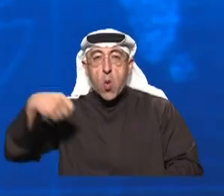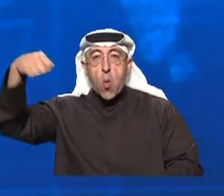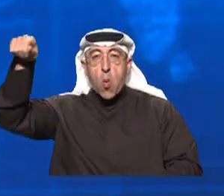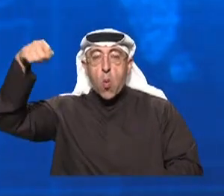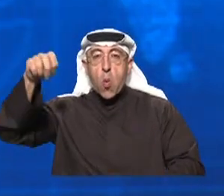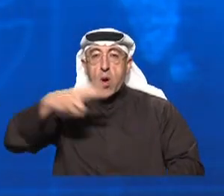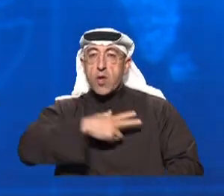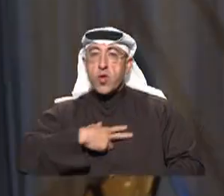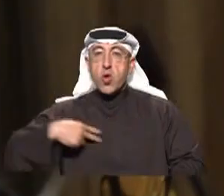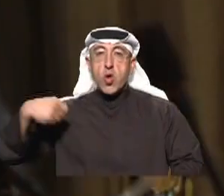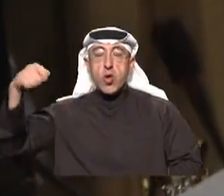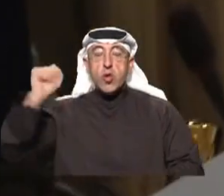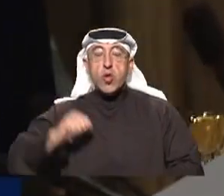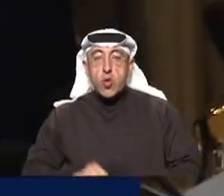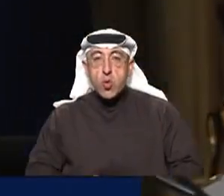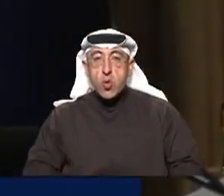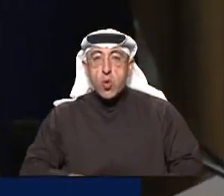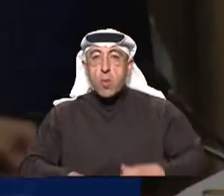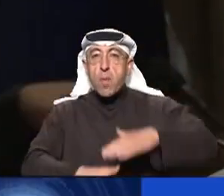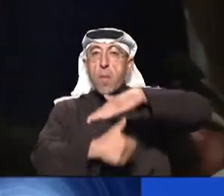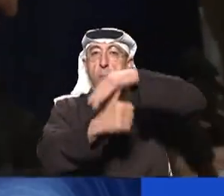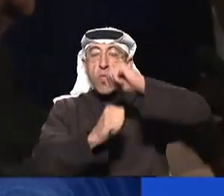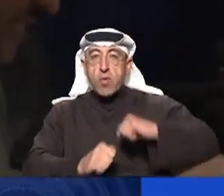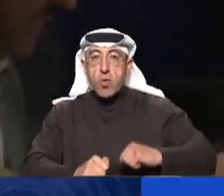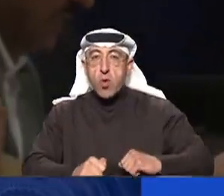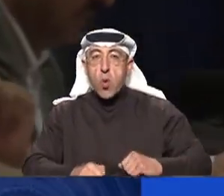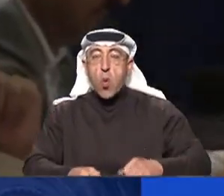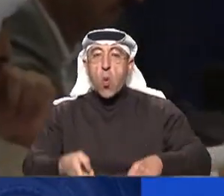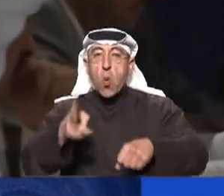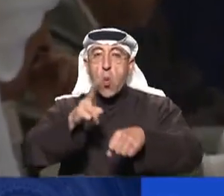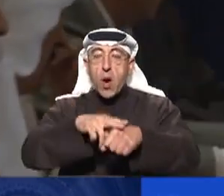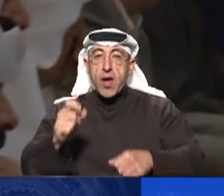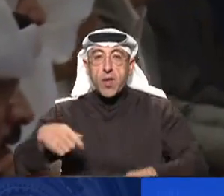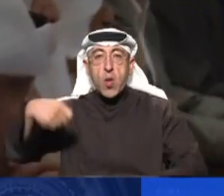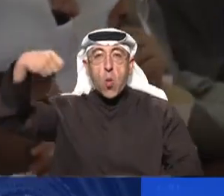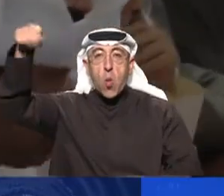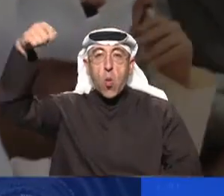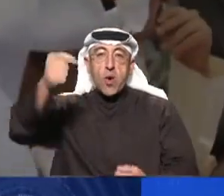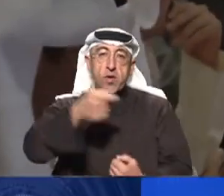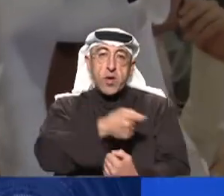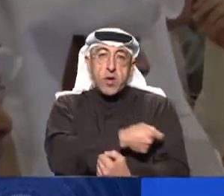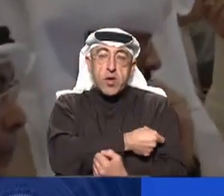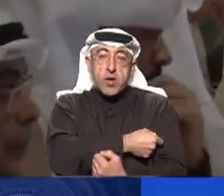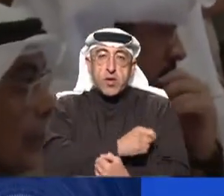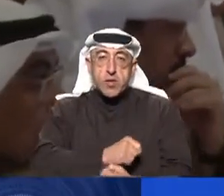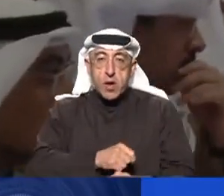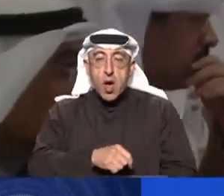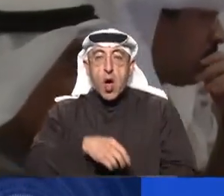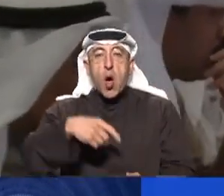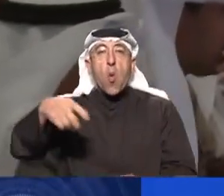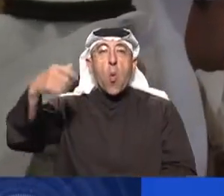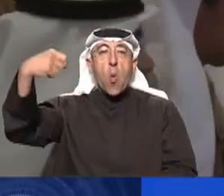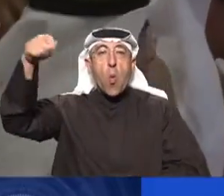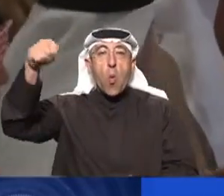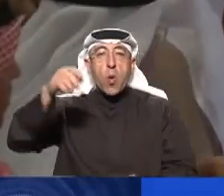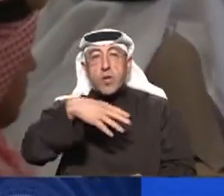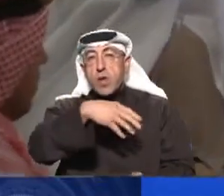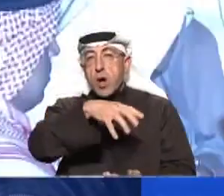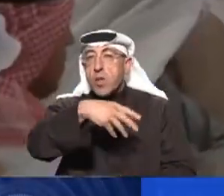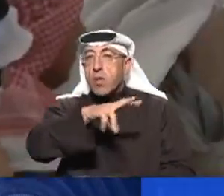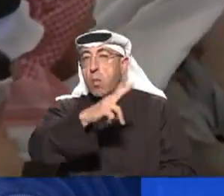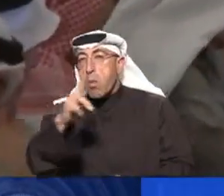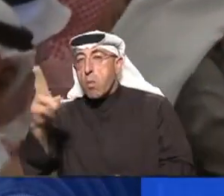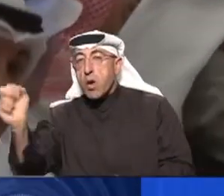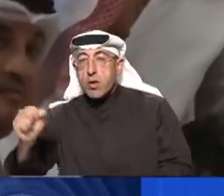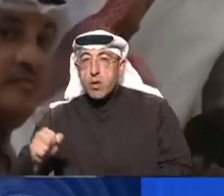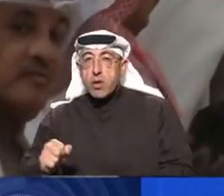وبحضور وزير الصحة الدكتور باسل الصباح وممثلي الجهات الرسمية والوزارات ذات الصلة، حيث تم البحث